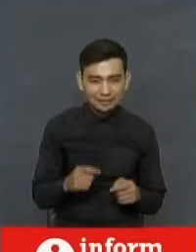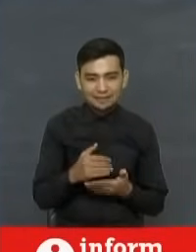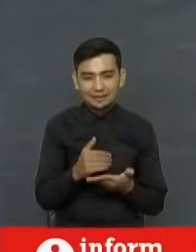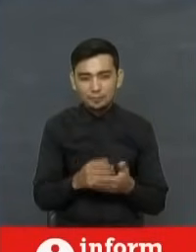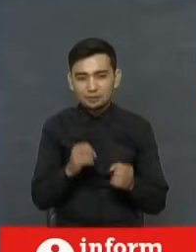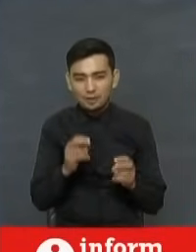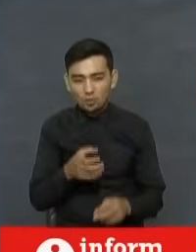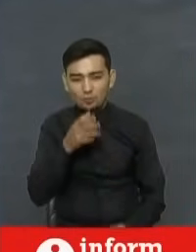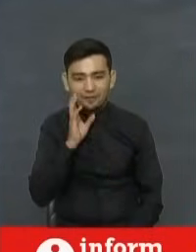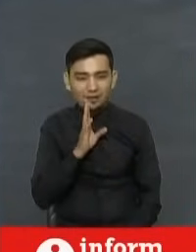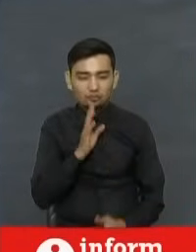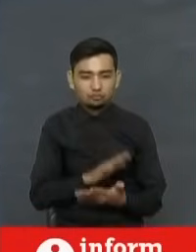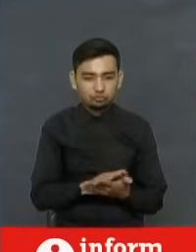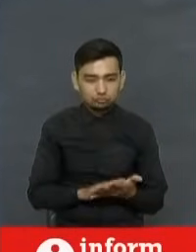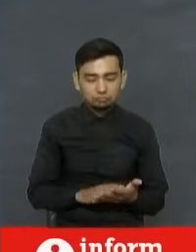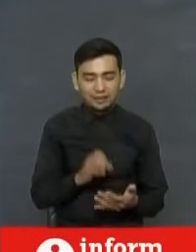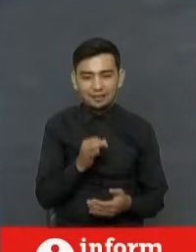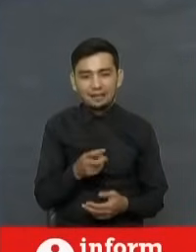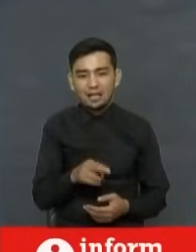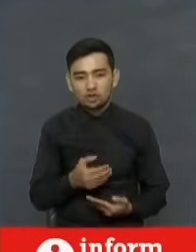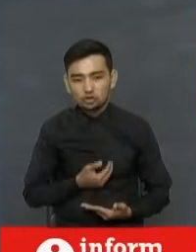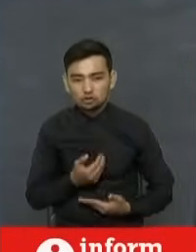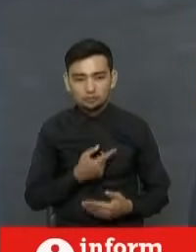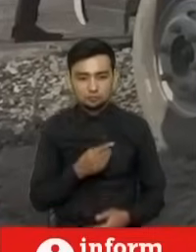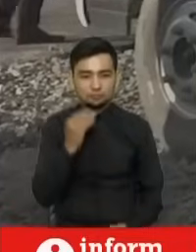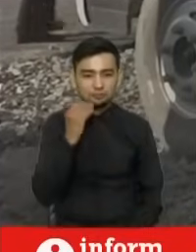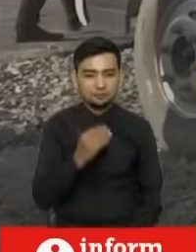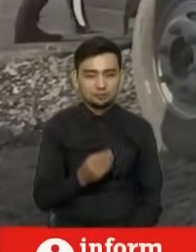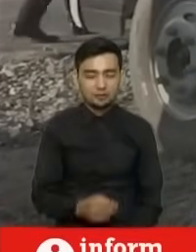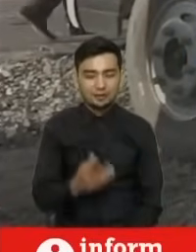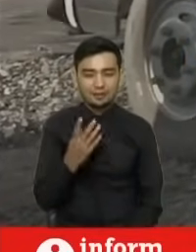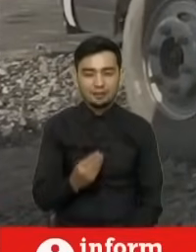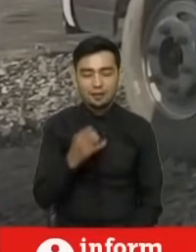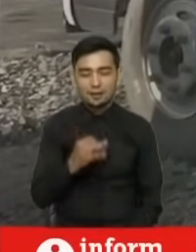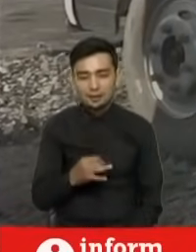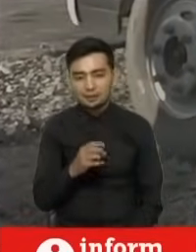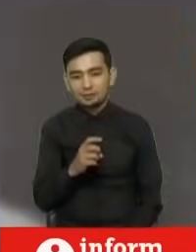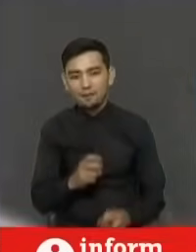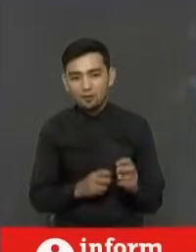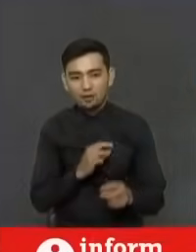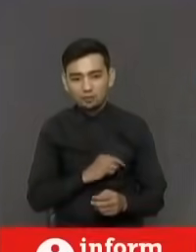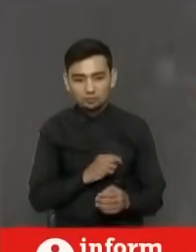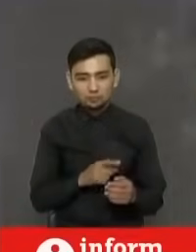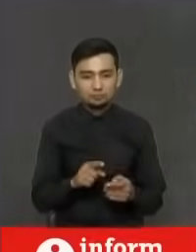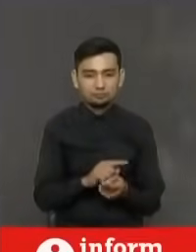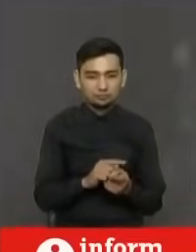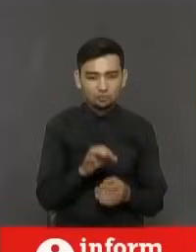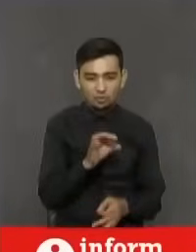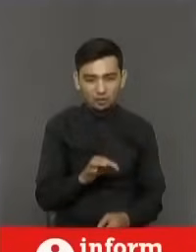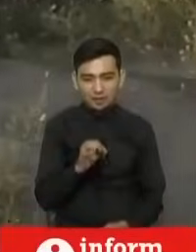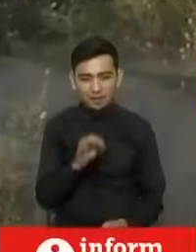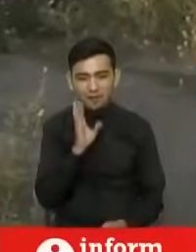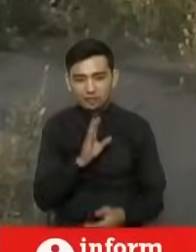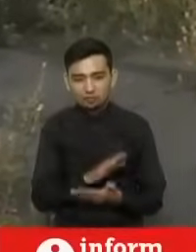систему питьевой воды. Для жителей это большое событие. Опреснительный завод работает по принципу обратного осмоса. Подземные